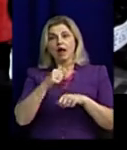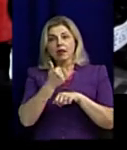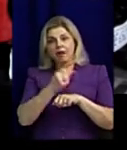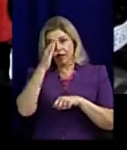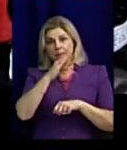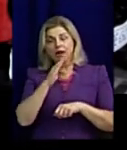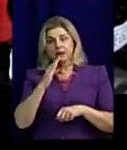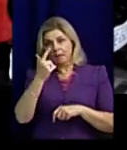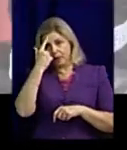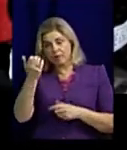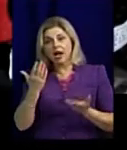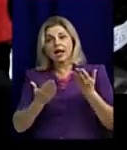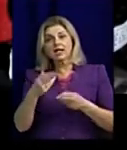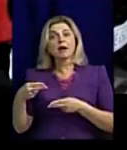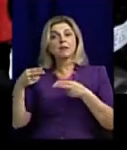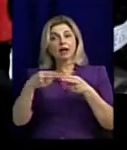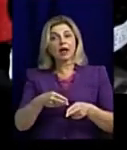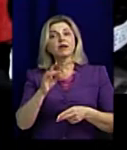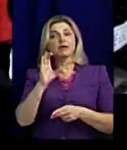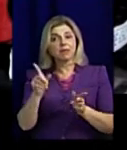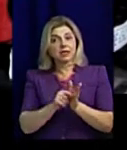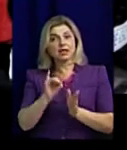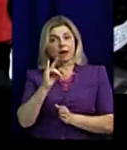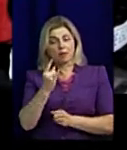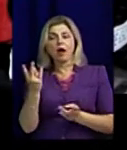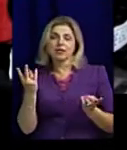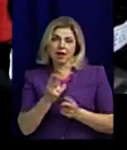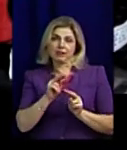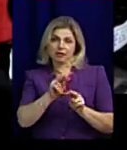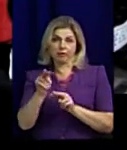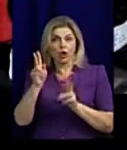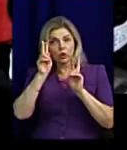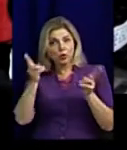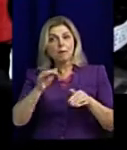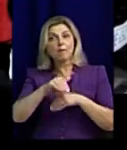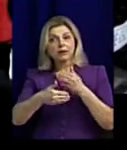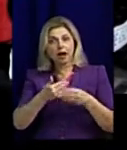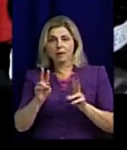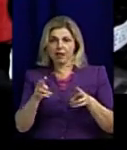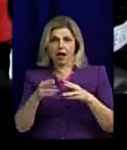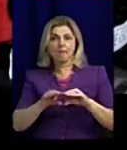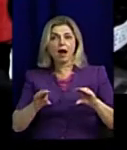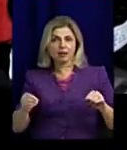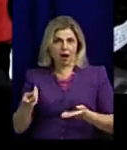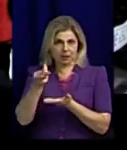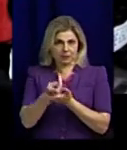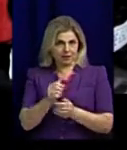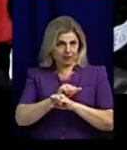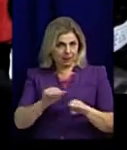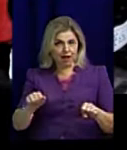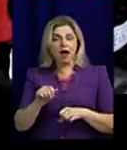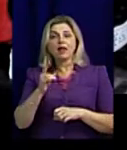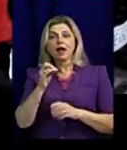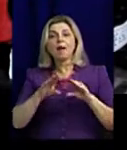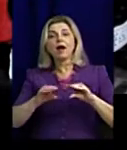попереджувати. Якщо ви приїхали з дитиною, за нею треба хоча б наглядати. Не вміє плавати, так нічого її на матрац садити. Навіть на цих